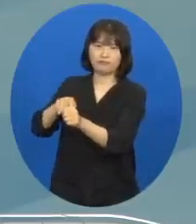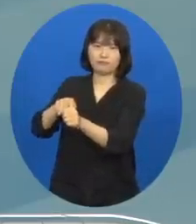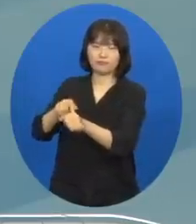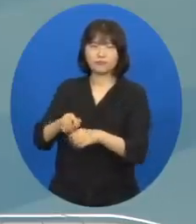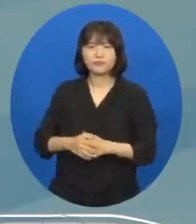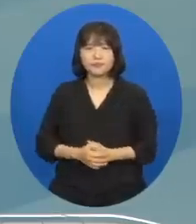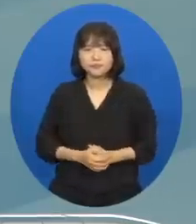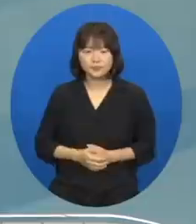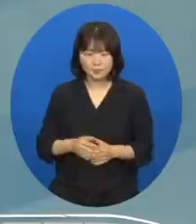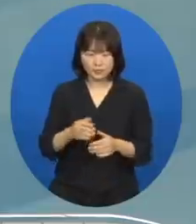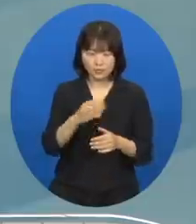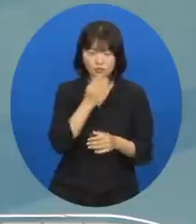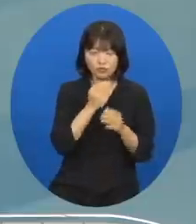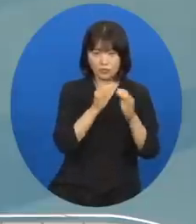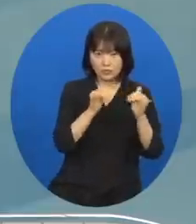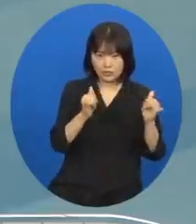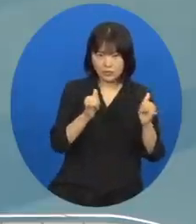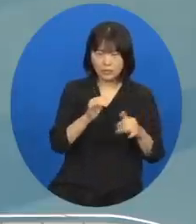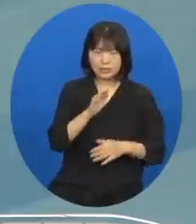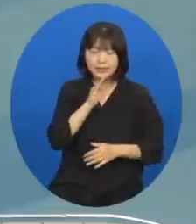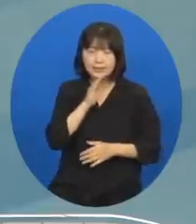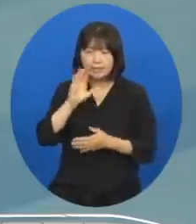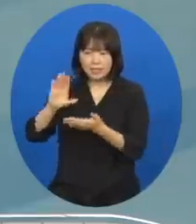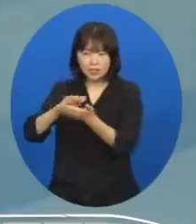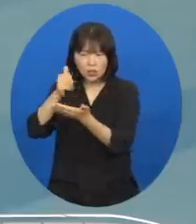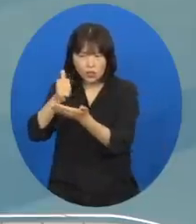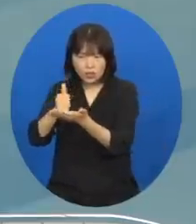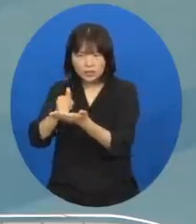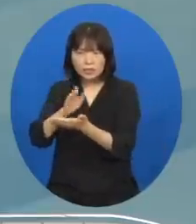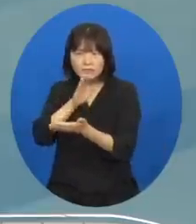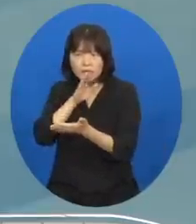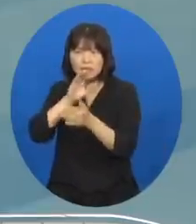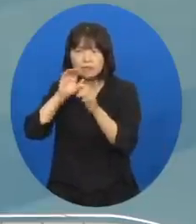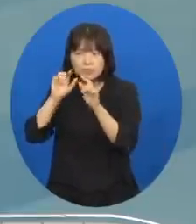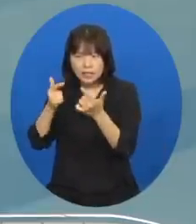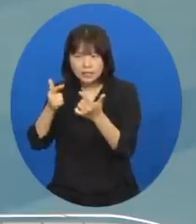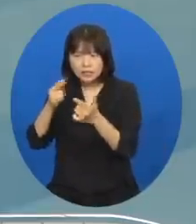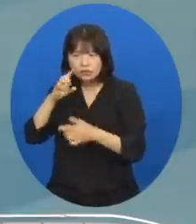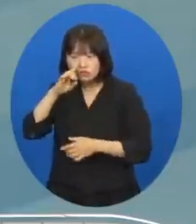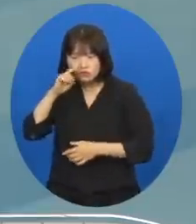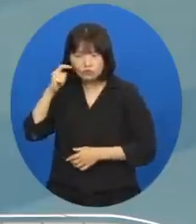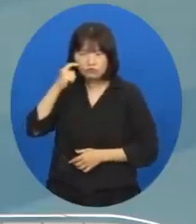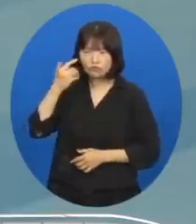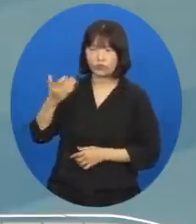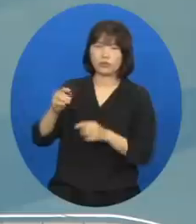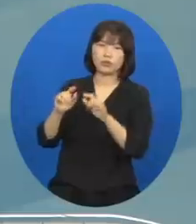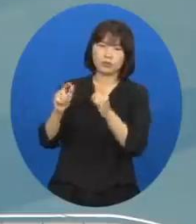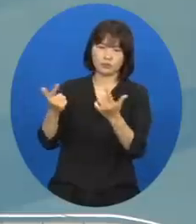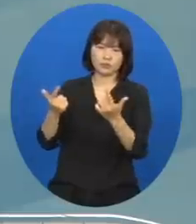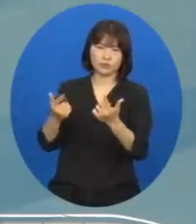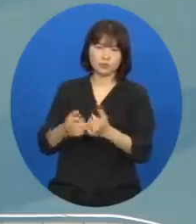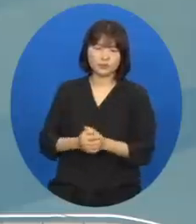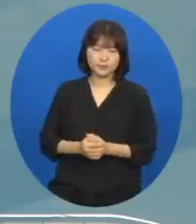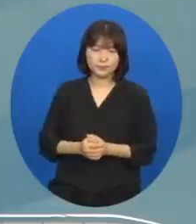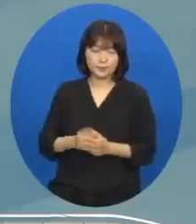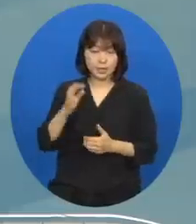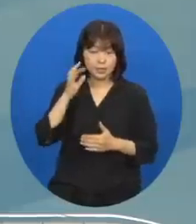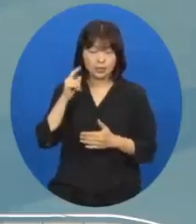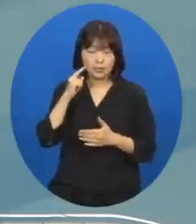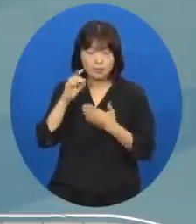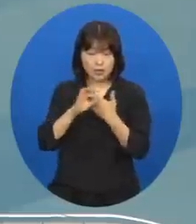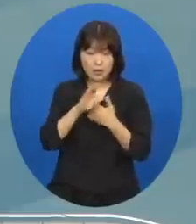유대인들은 예수님이 진짜 그리스도신지 아니신지 궁금해서 물은 것도 아니에요. 만약에